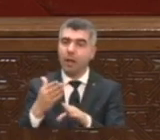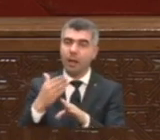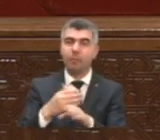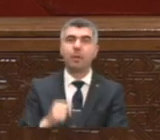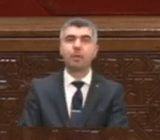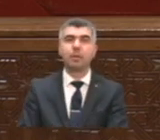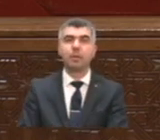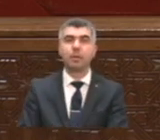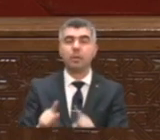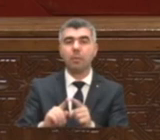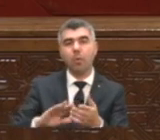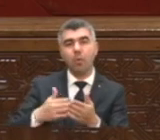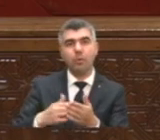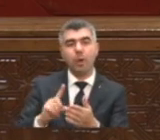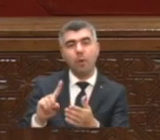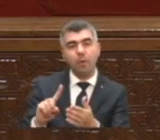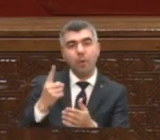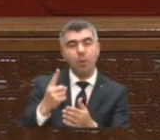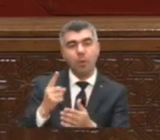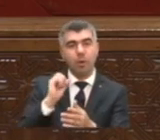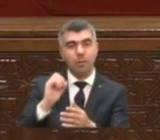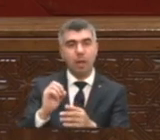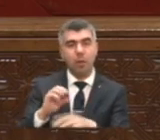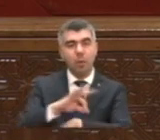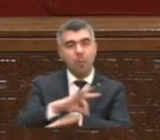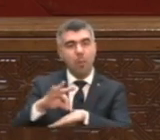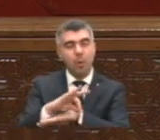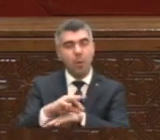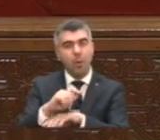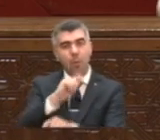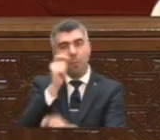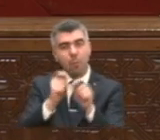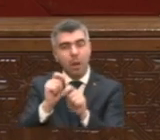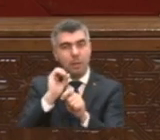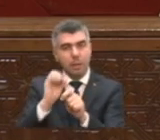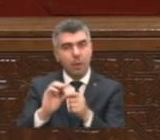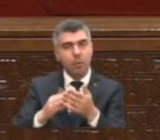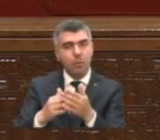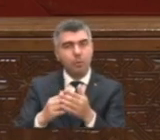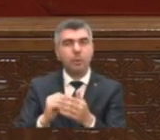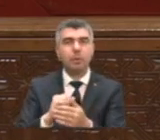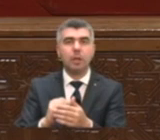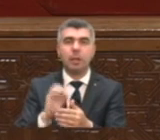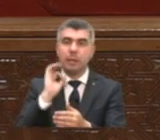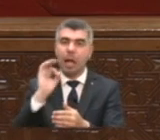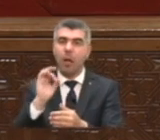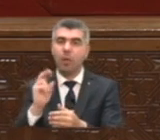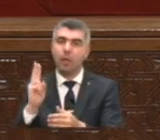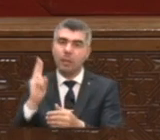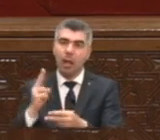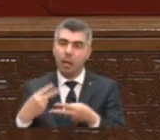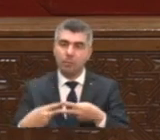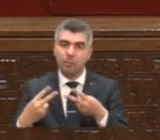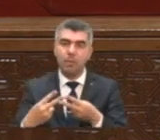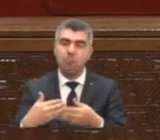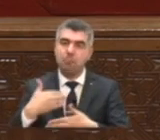المسطرة تنطلق من دراسة من طرف الوكالة الحضارية، إما مكتب دراسات إما الوكالة الحضارية هي اللي تنطلق، من بعد